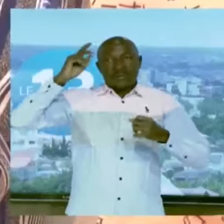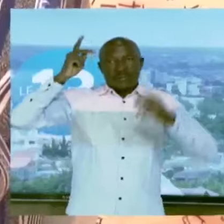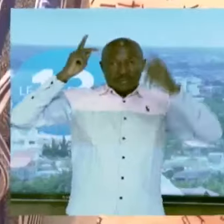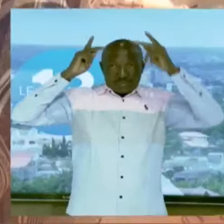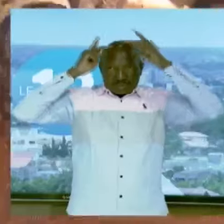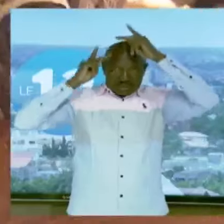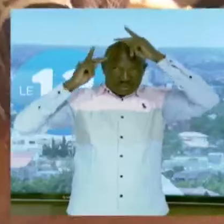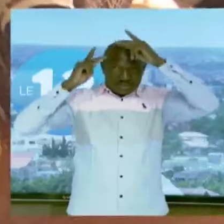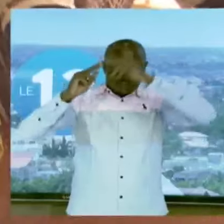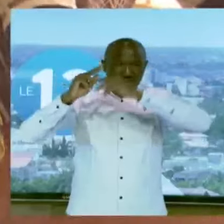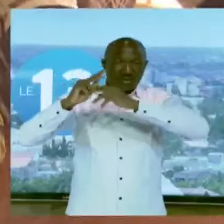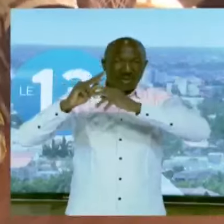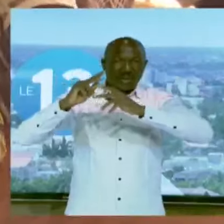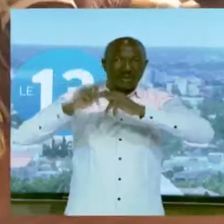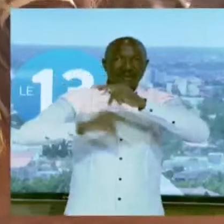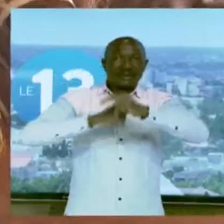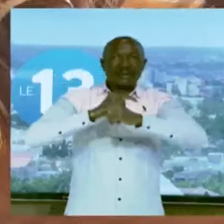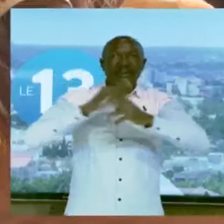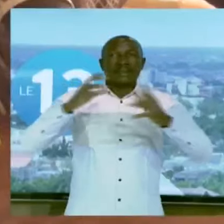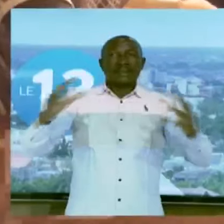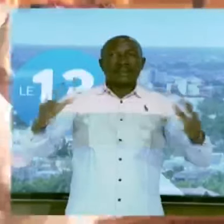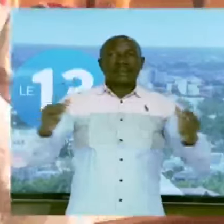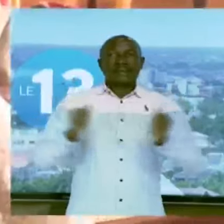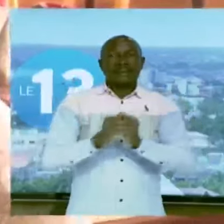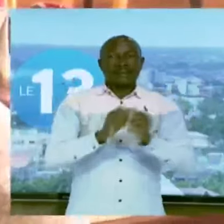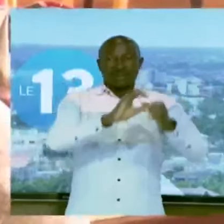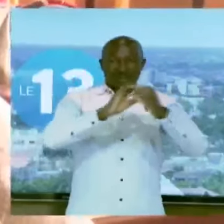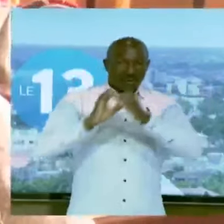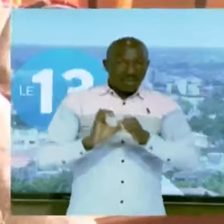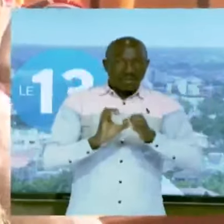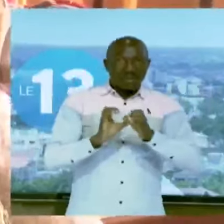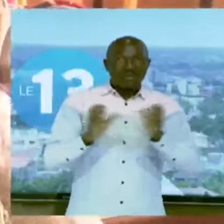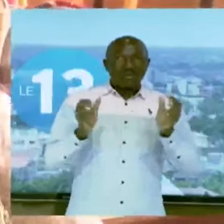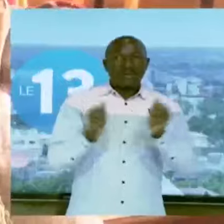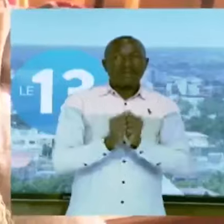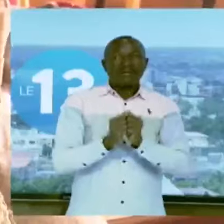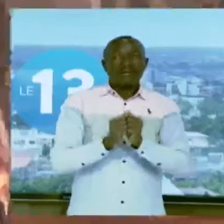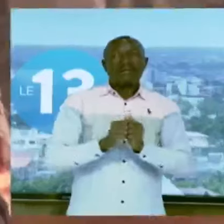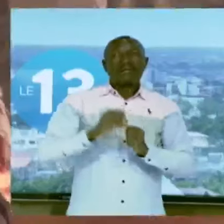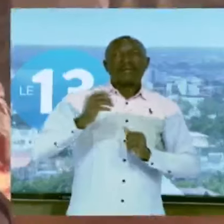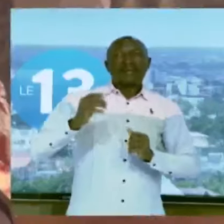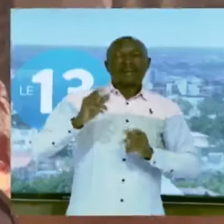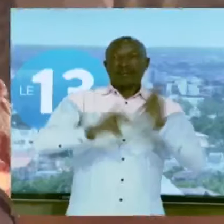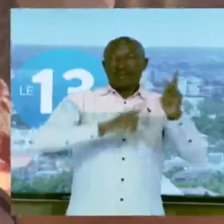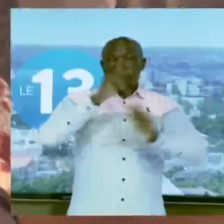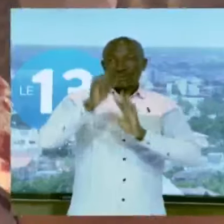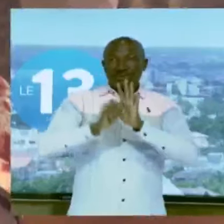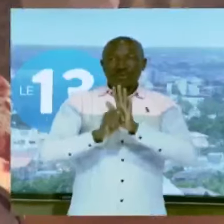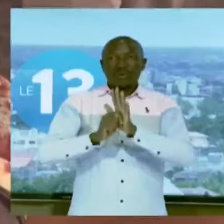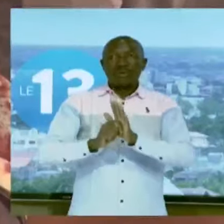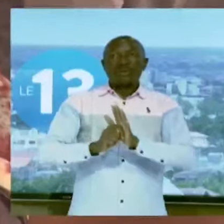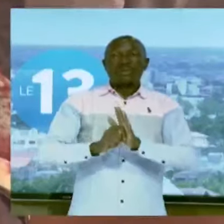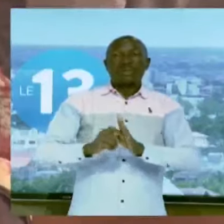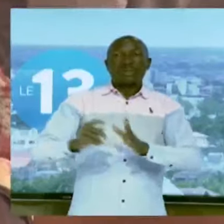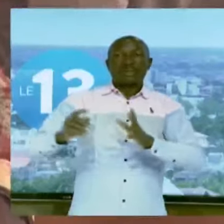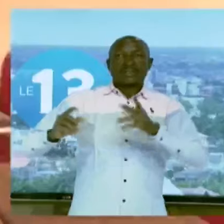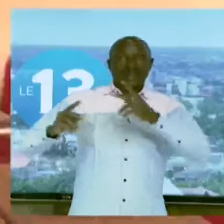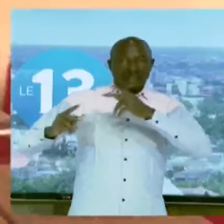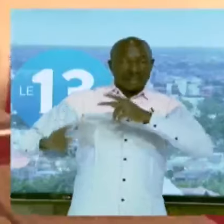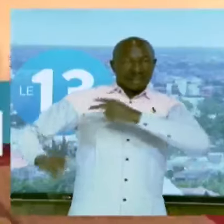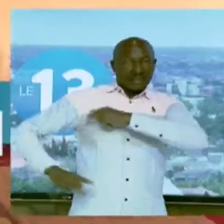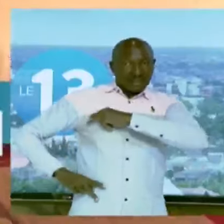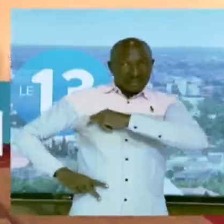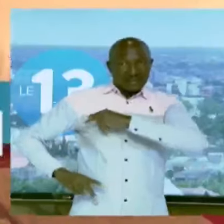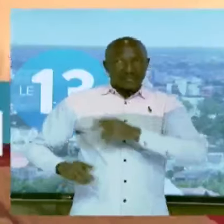bonne et franche collaboration entre les forces de sécurité intérieure et la population. Nous nous sommes rendus compte qu'il y